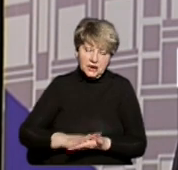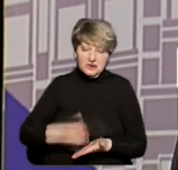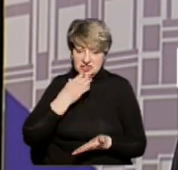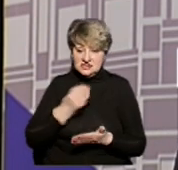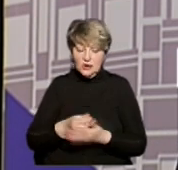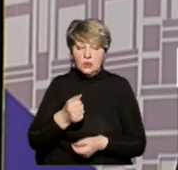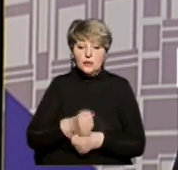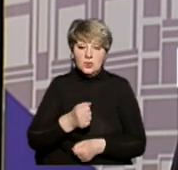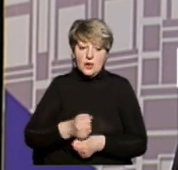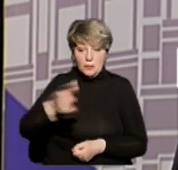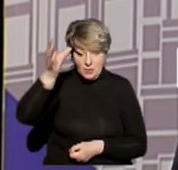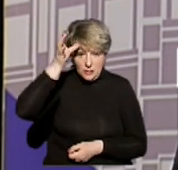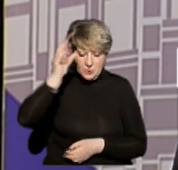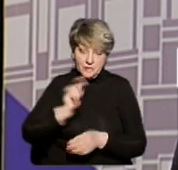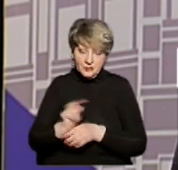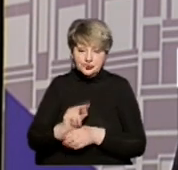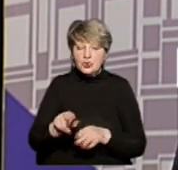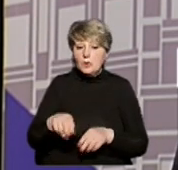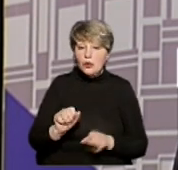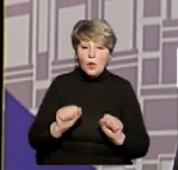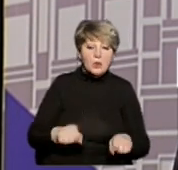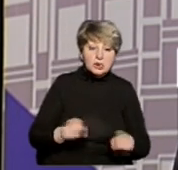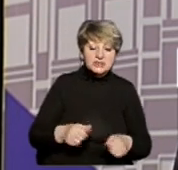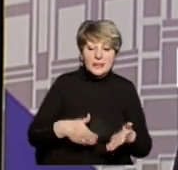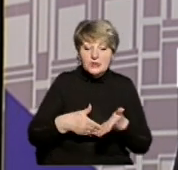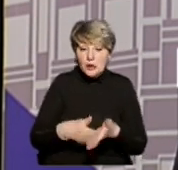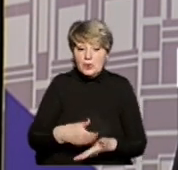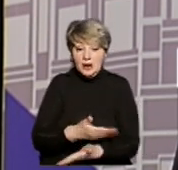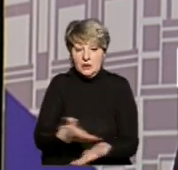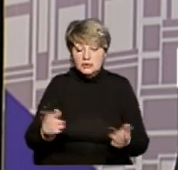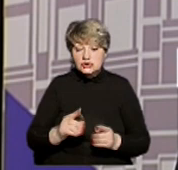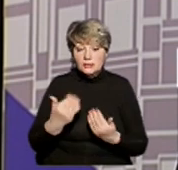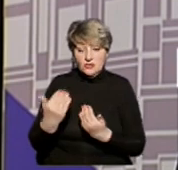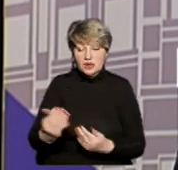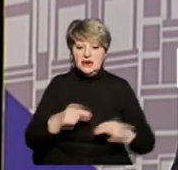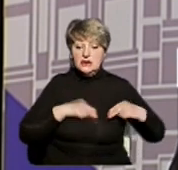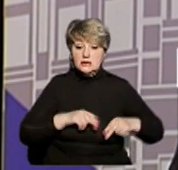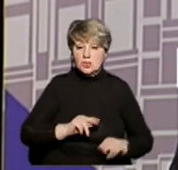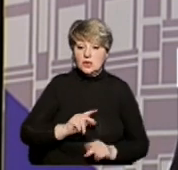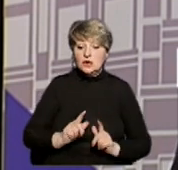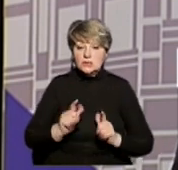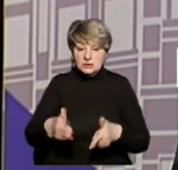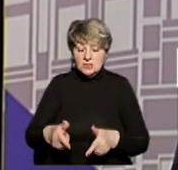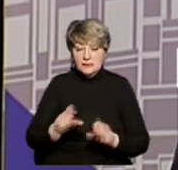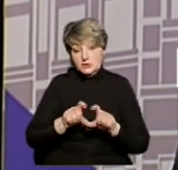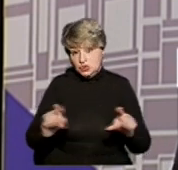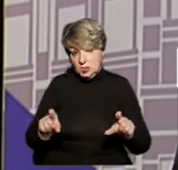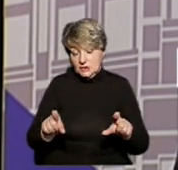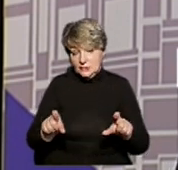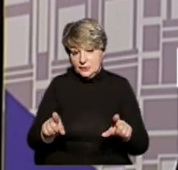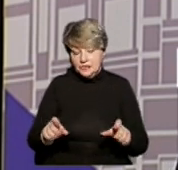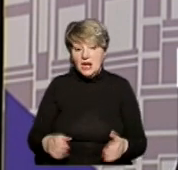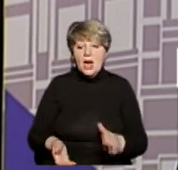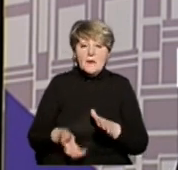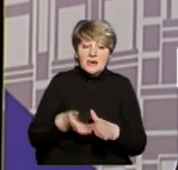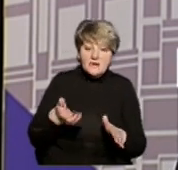свою діяльність освітню. І ми по можливості допомагаємо їм, щоб вони працевлаштувалися в наших школах. І, власне, на сьогодні